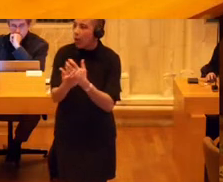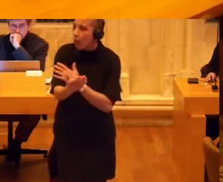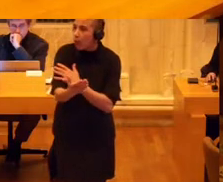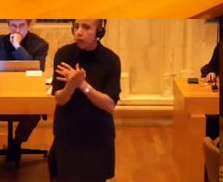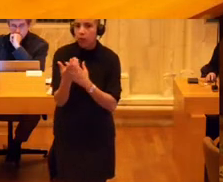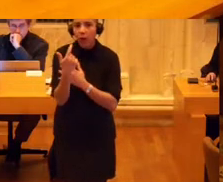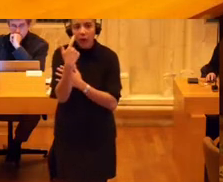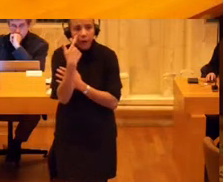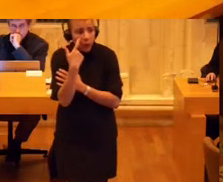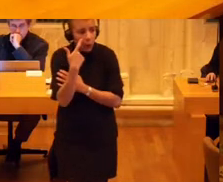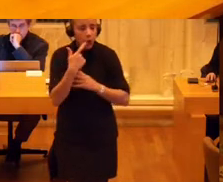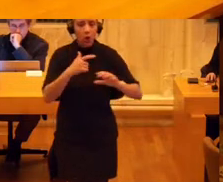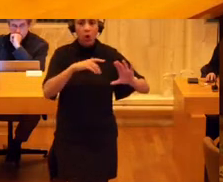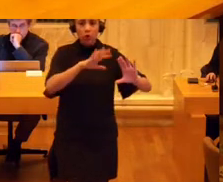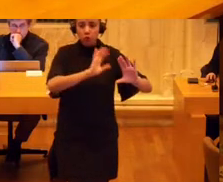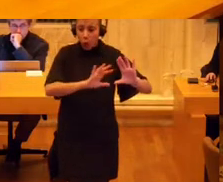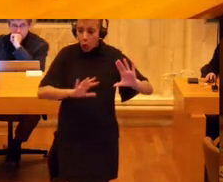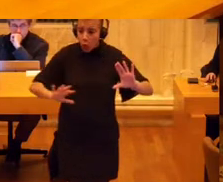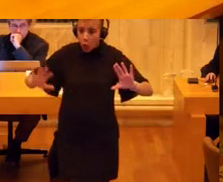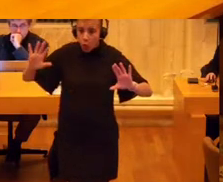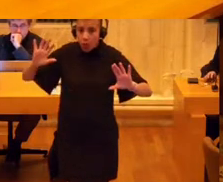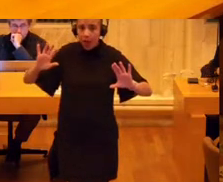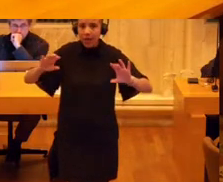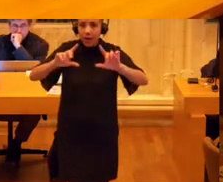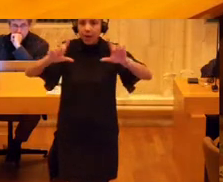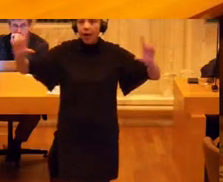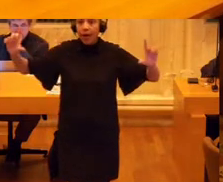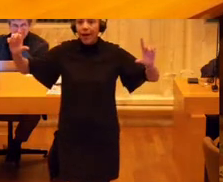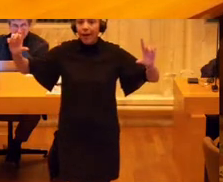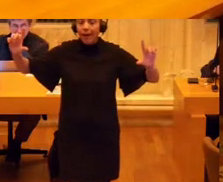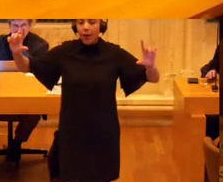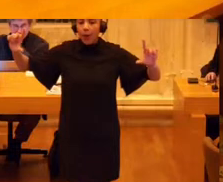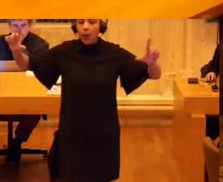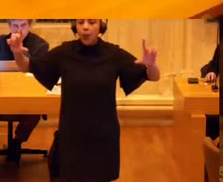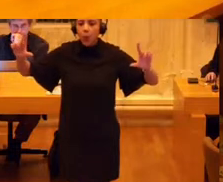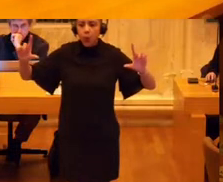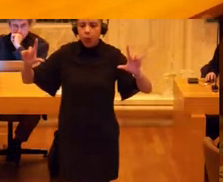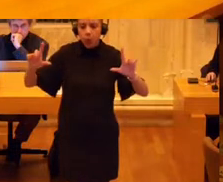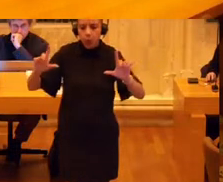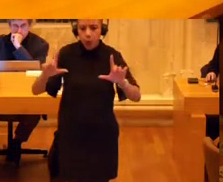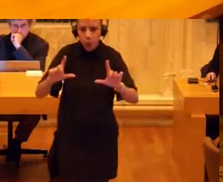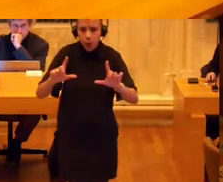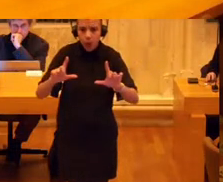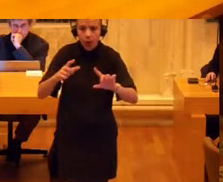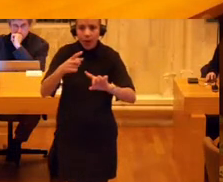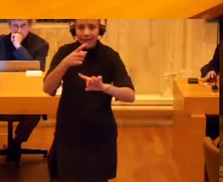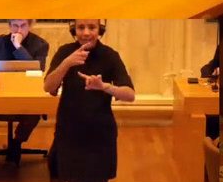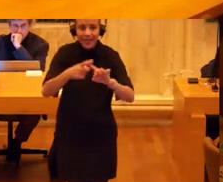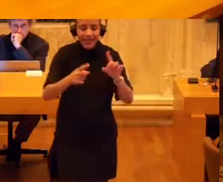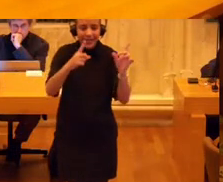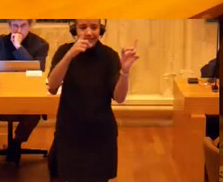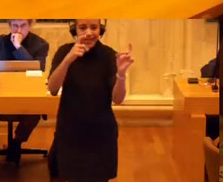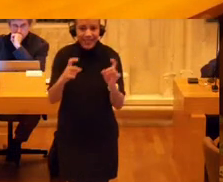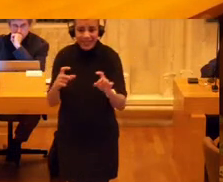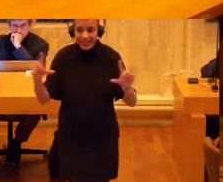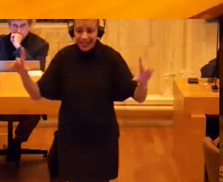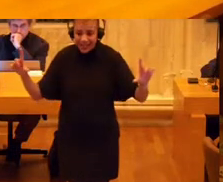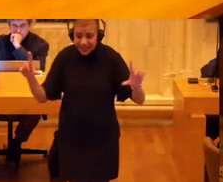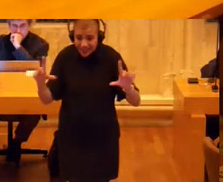nombreuses zones, y compris zones commerciales, la superficie des panneaux qui demain seront autorisés. Donc on a cherché à réduire